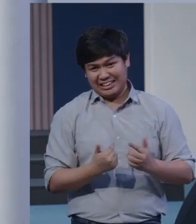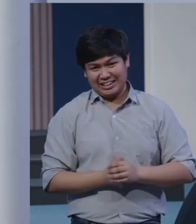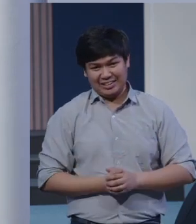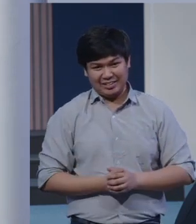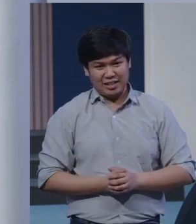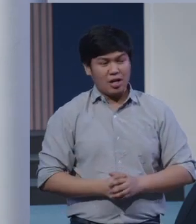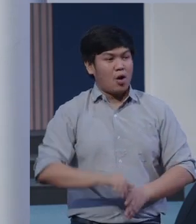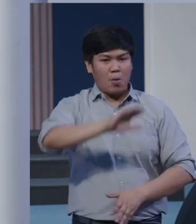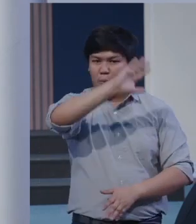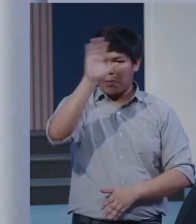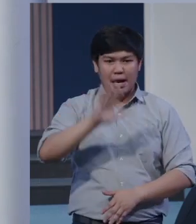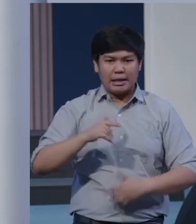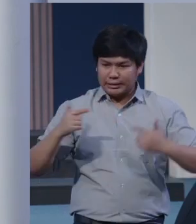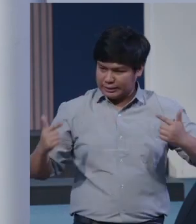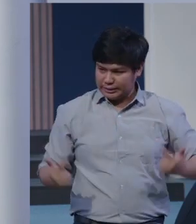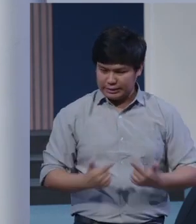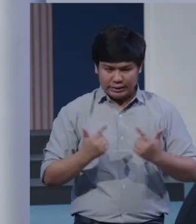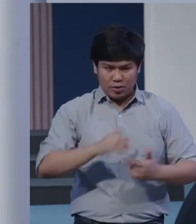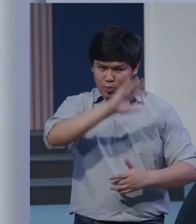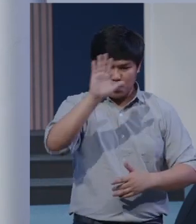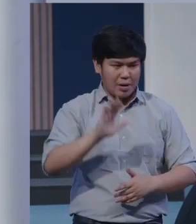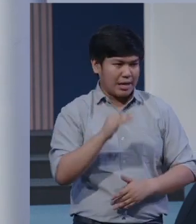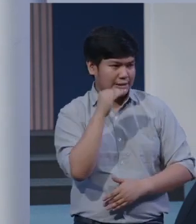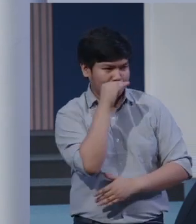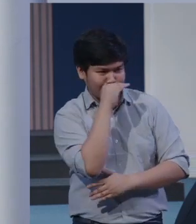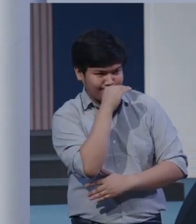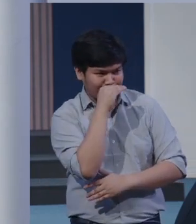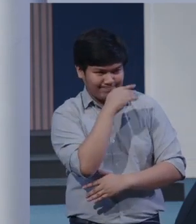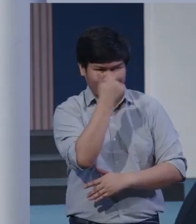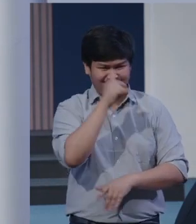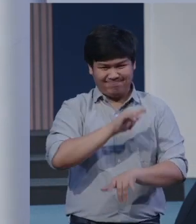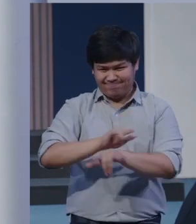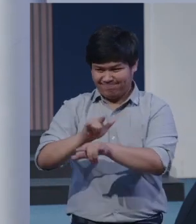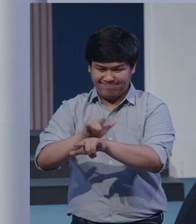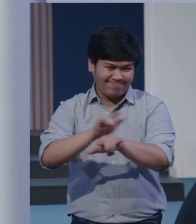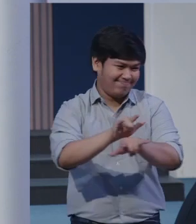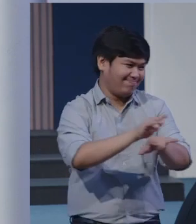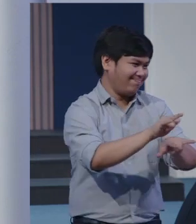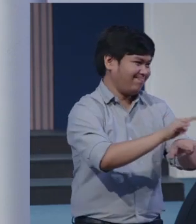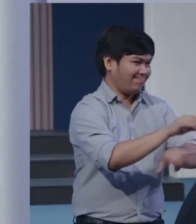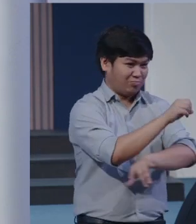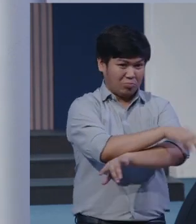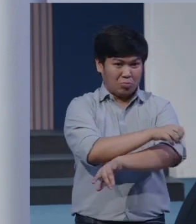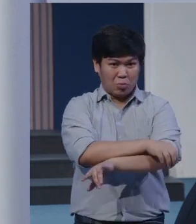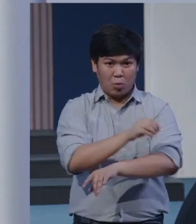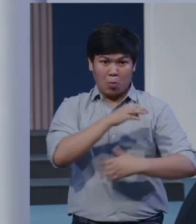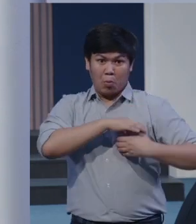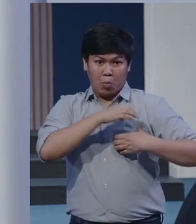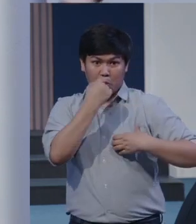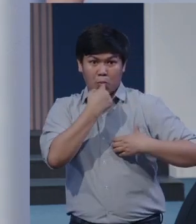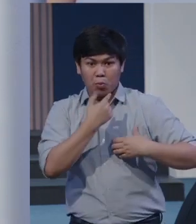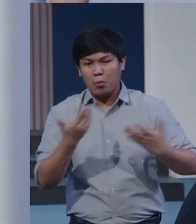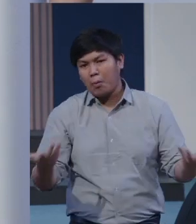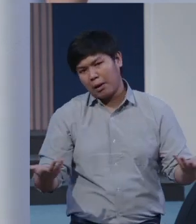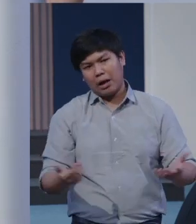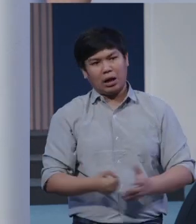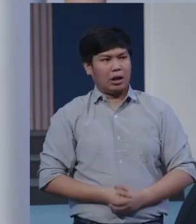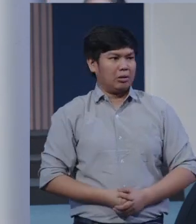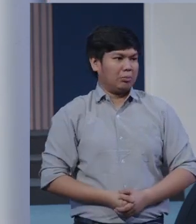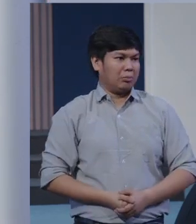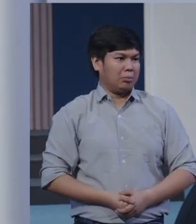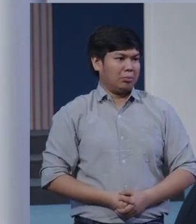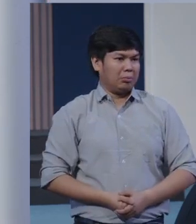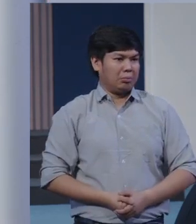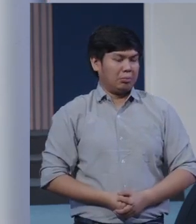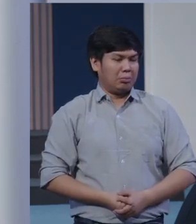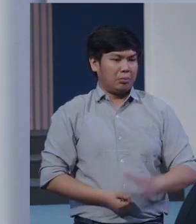magsinungaling sa't isa ipinahihiwatig nito na gawin ng mga taga